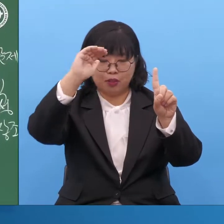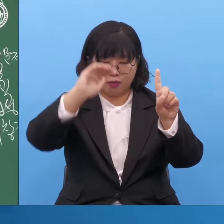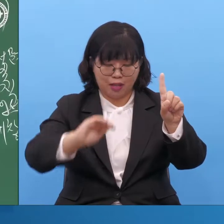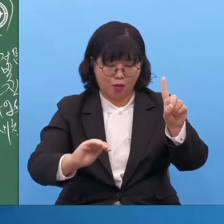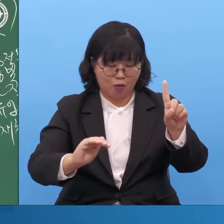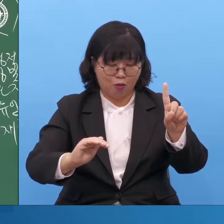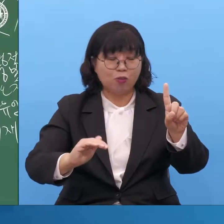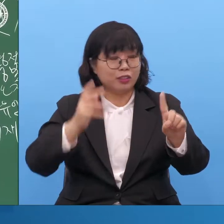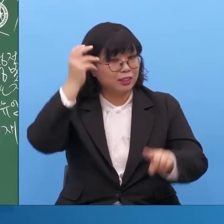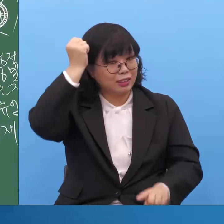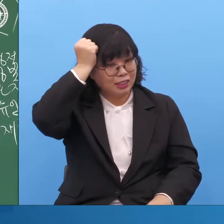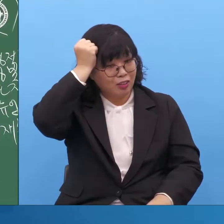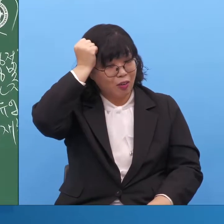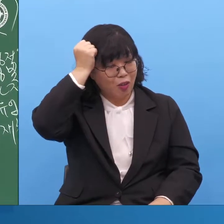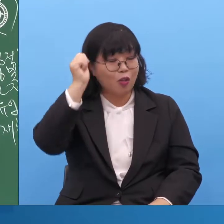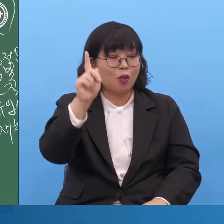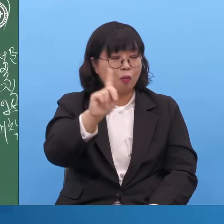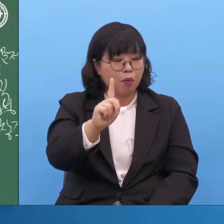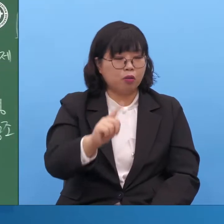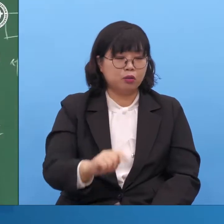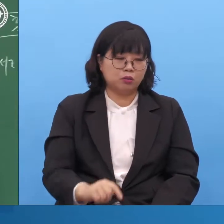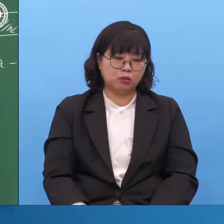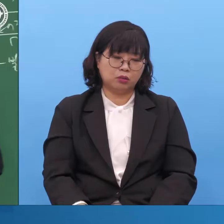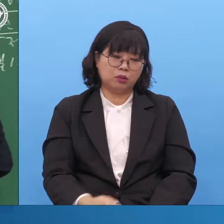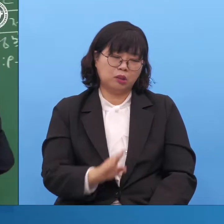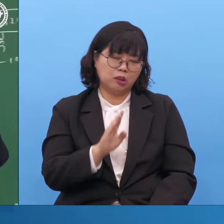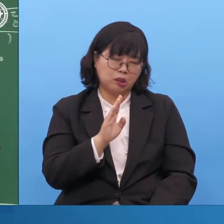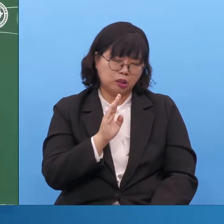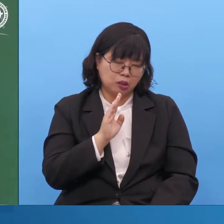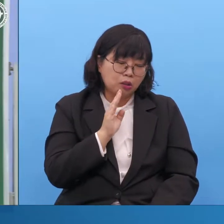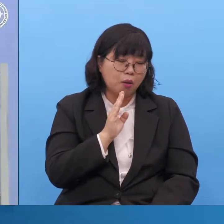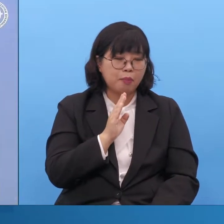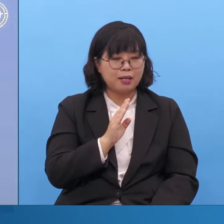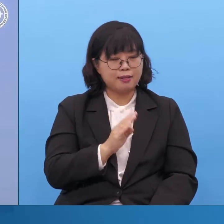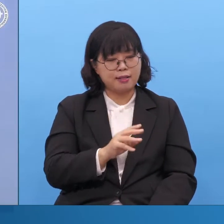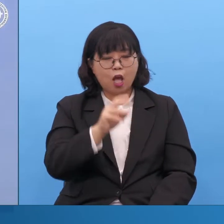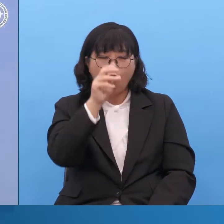것을 분별하라. But 9 is to discern what is best.